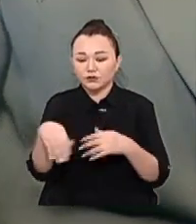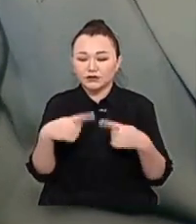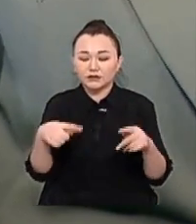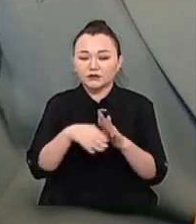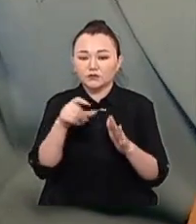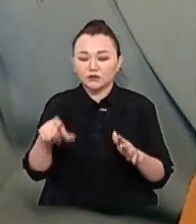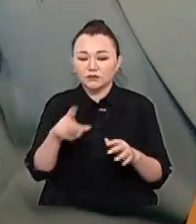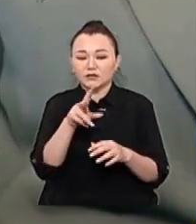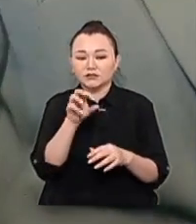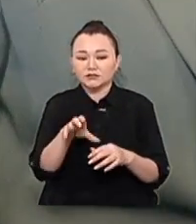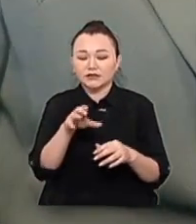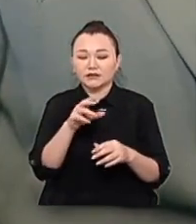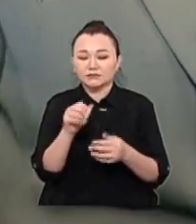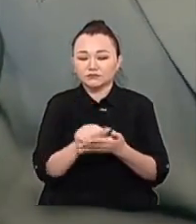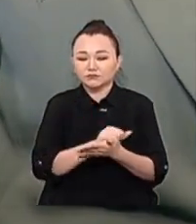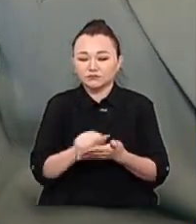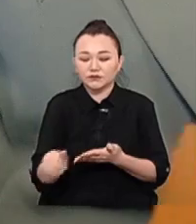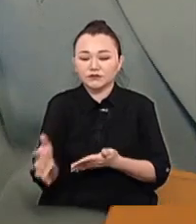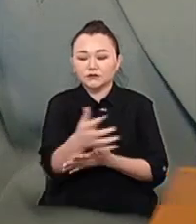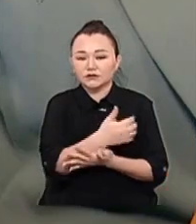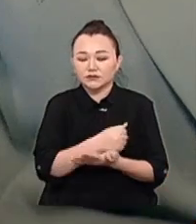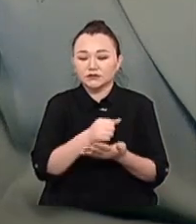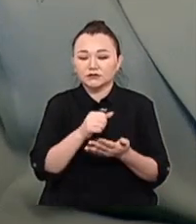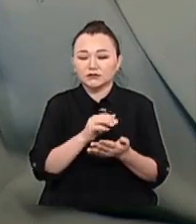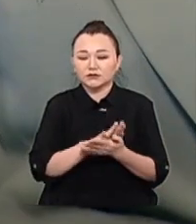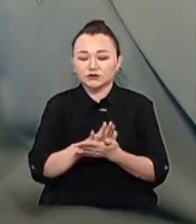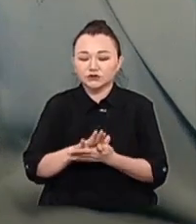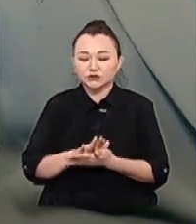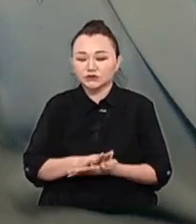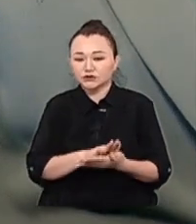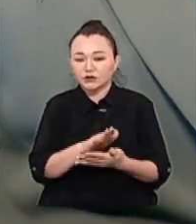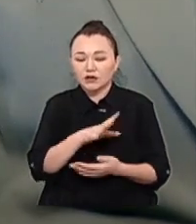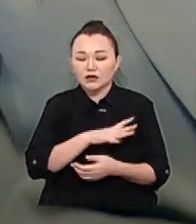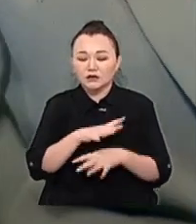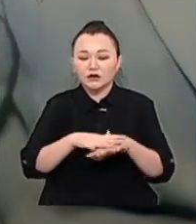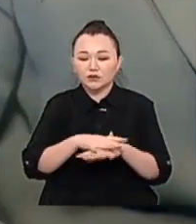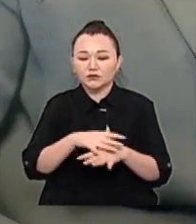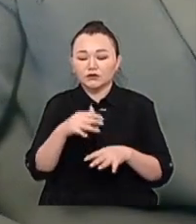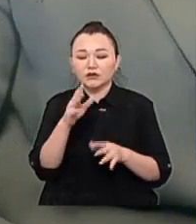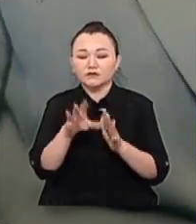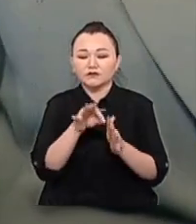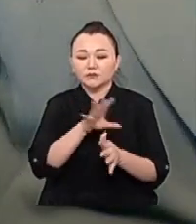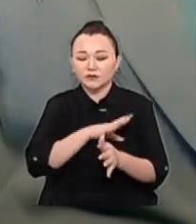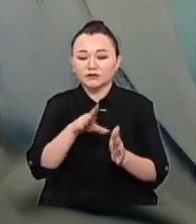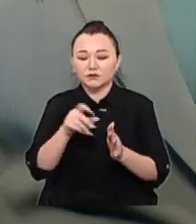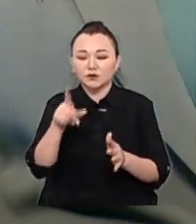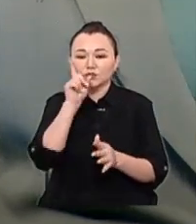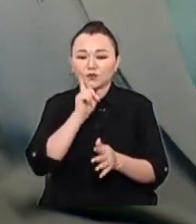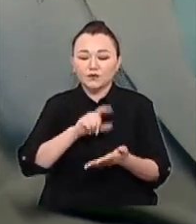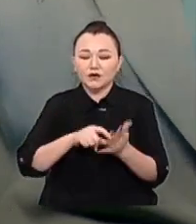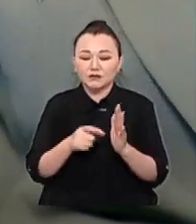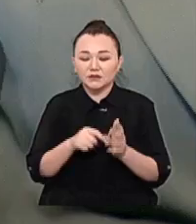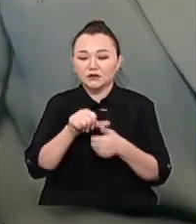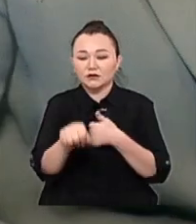мәжіліс ғимараттарында бума-бума қағаздарын реттестірумен жүр. Халық қалаулары жақын арада жайлы кабинеттерінен